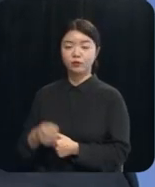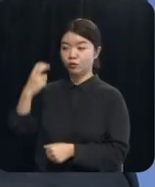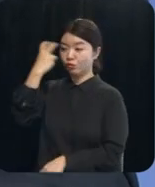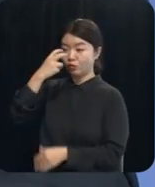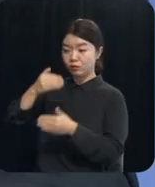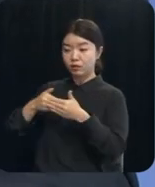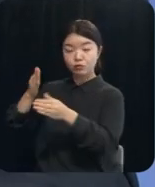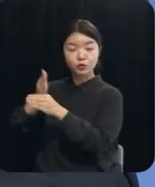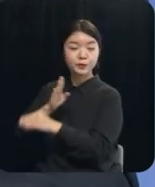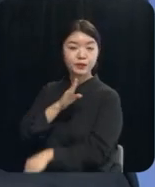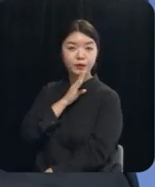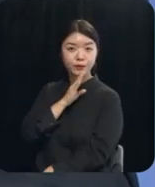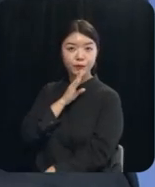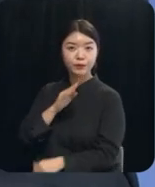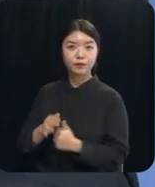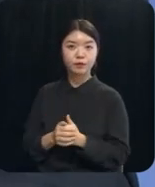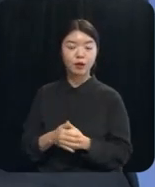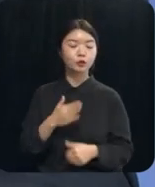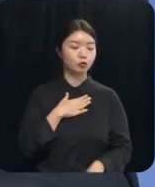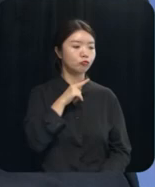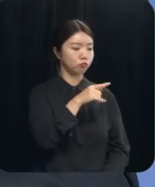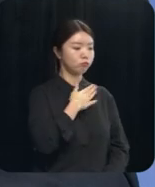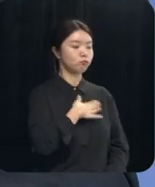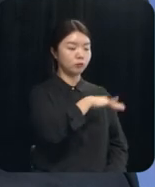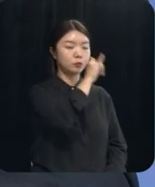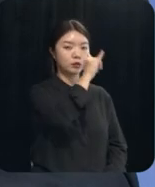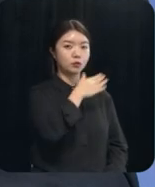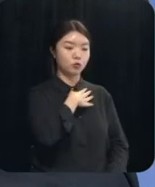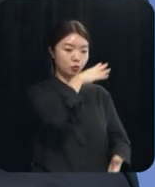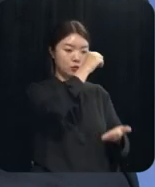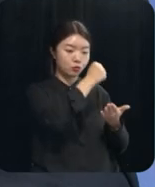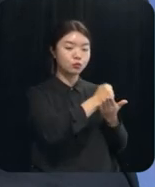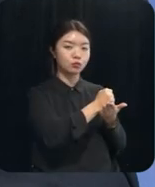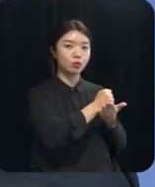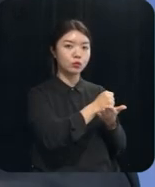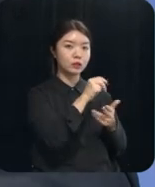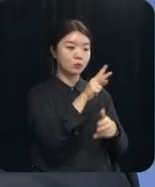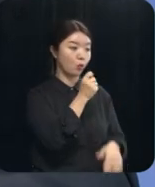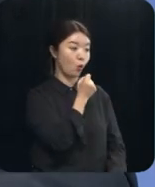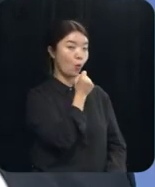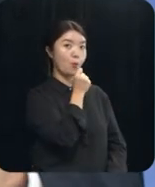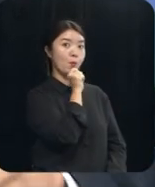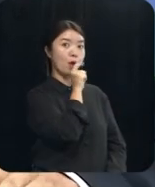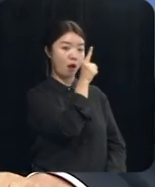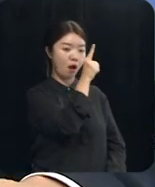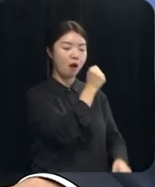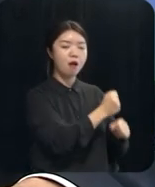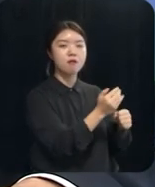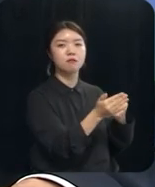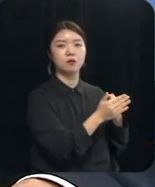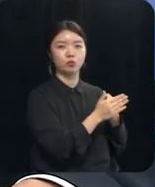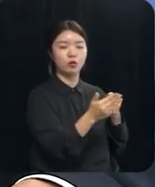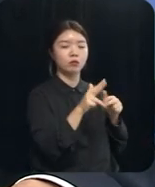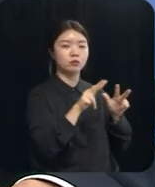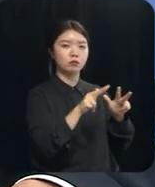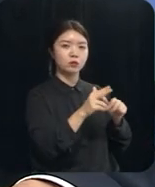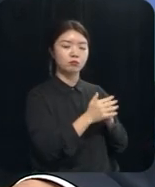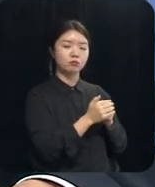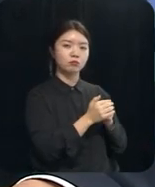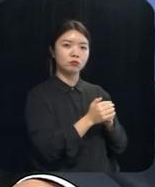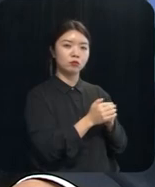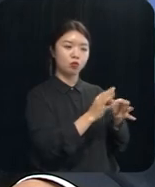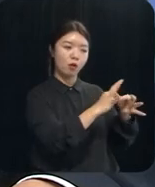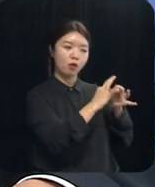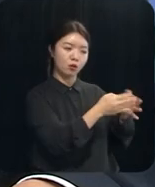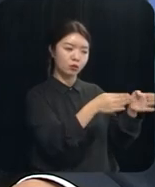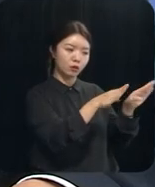진행되고 있나요? 거기 주로 보니? 아니, 저는 그렇게 알고 있습니다. 정상적으로 현재 고발이 되어서 예. 지금 관계기관에서 어디에서